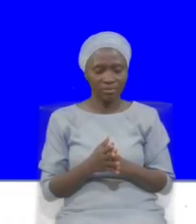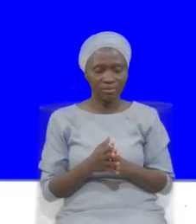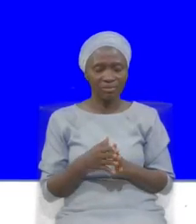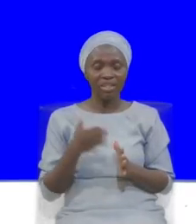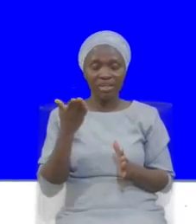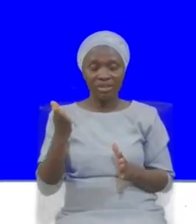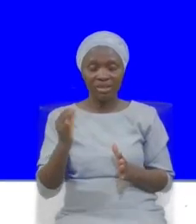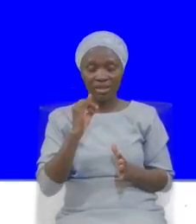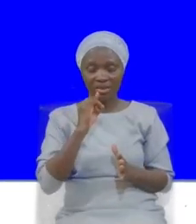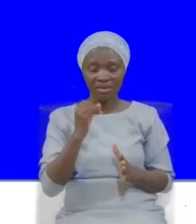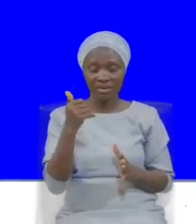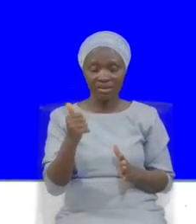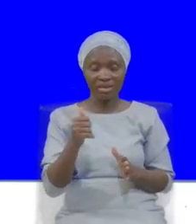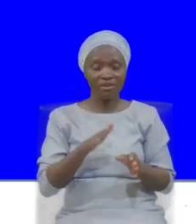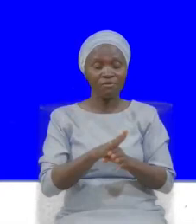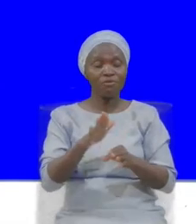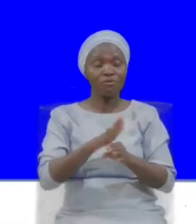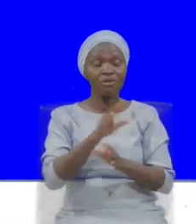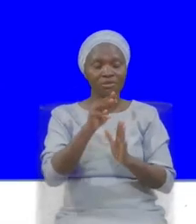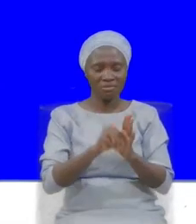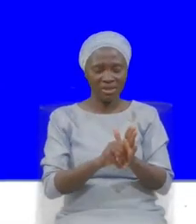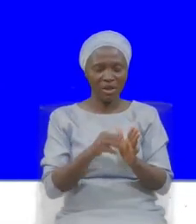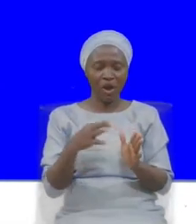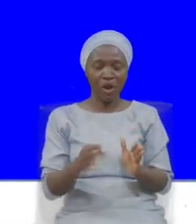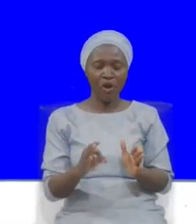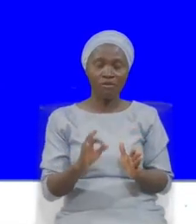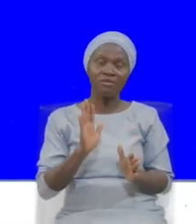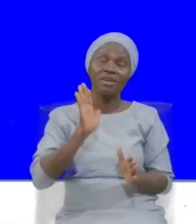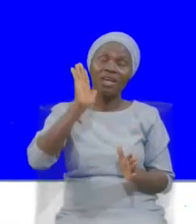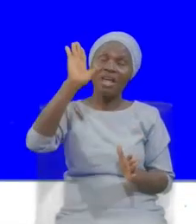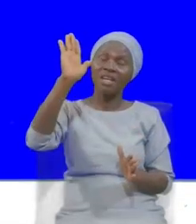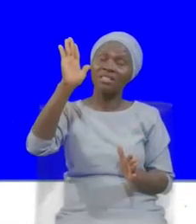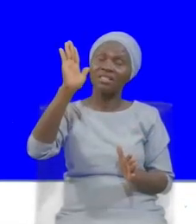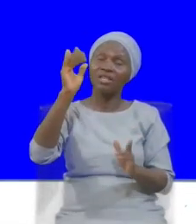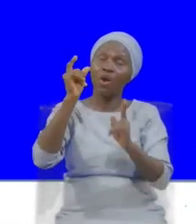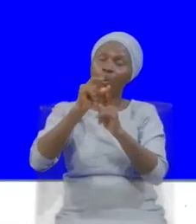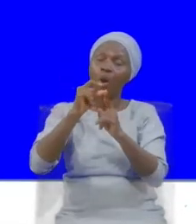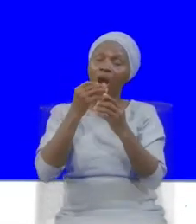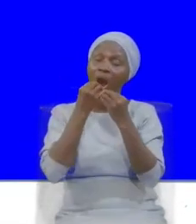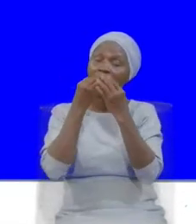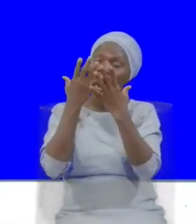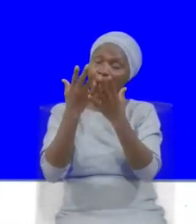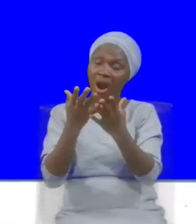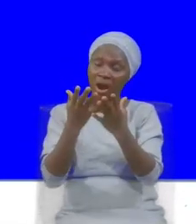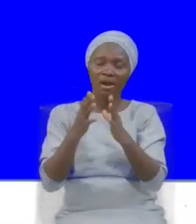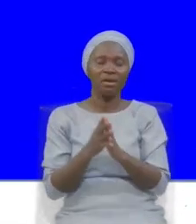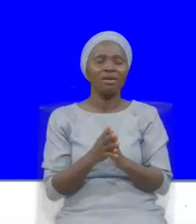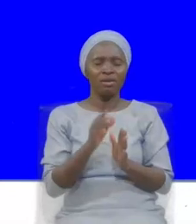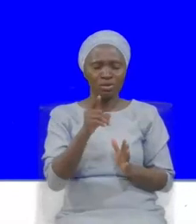Il y a un accomplissement de sa déclaration. Réjouissez-vous.